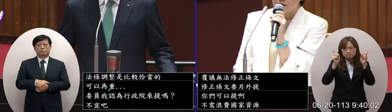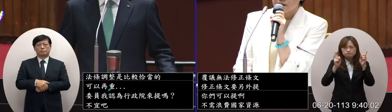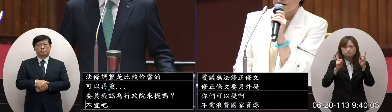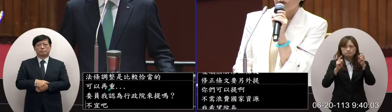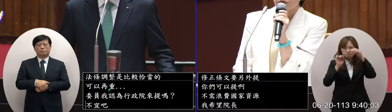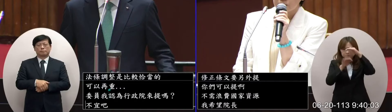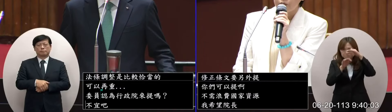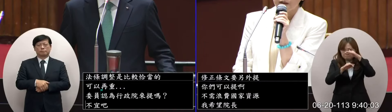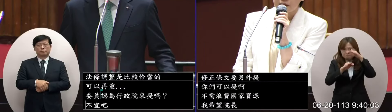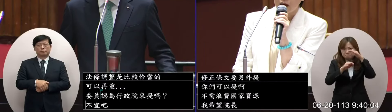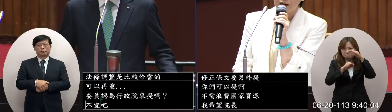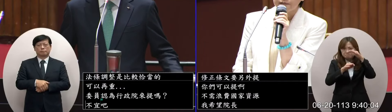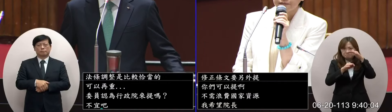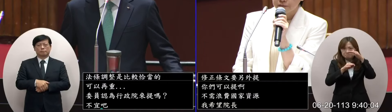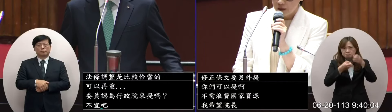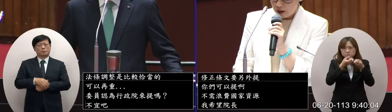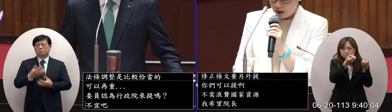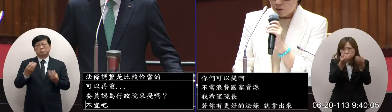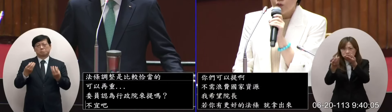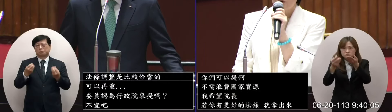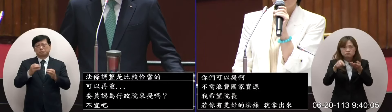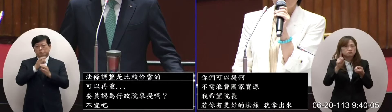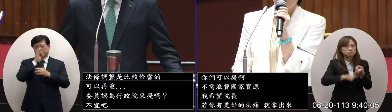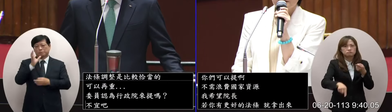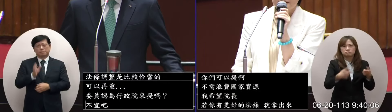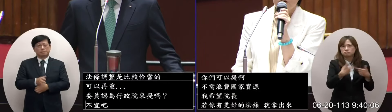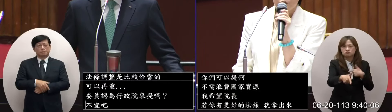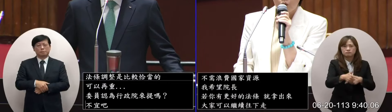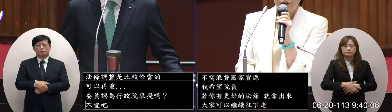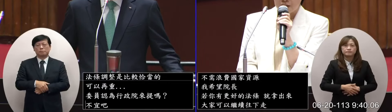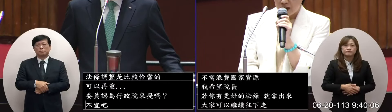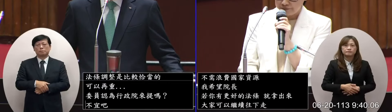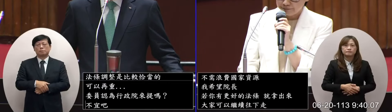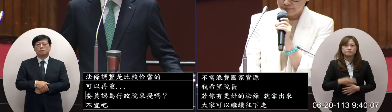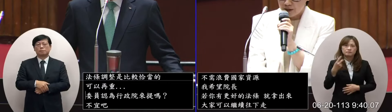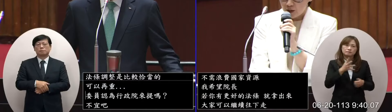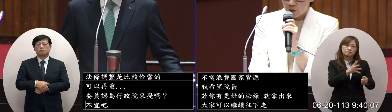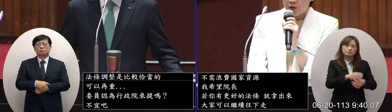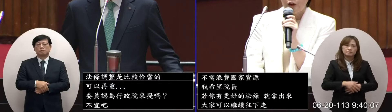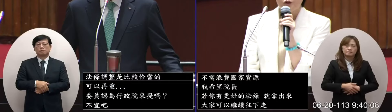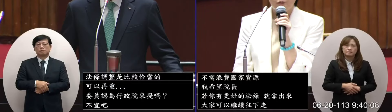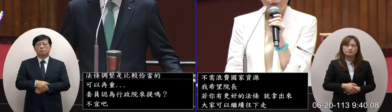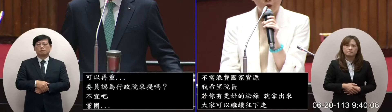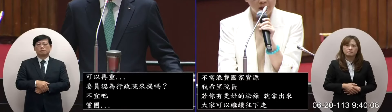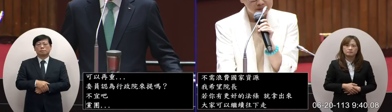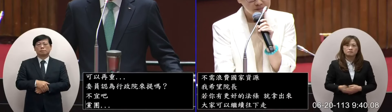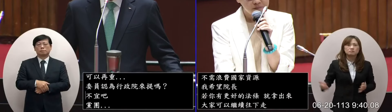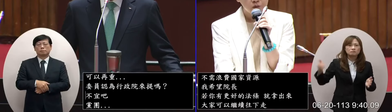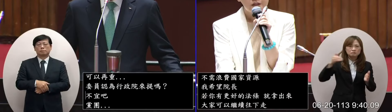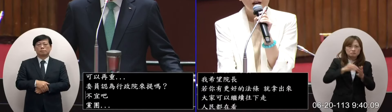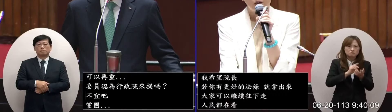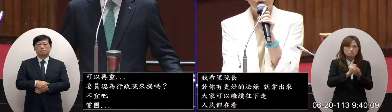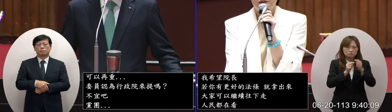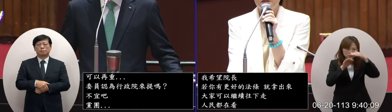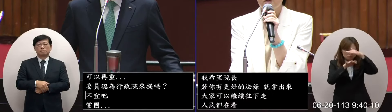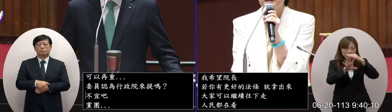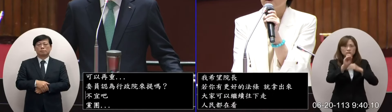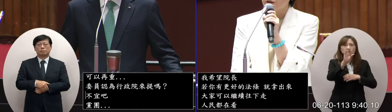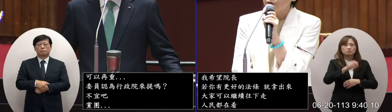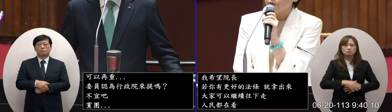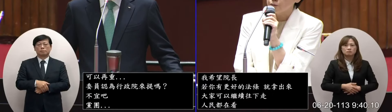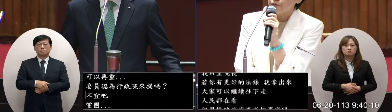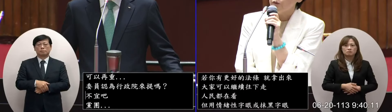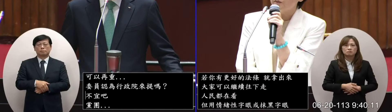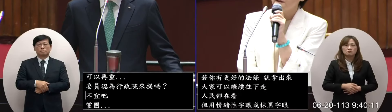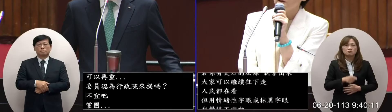去抹黑的字眼，我觉得不宜啦。 并没有。 如果我现在就要问你啦，到底有没有抹黑？院长，我们都